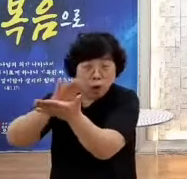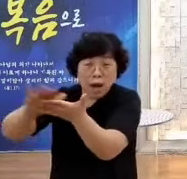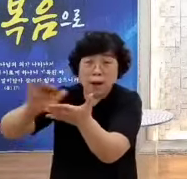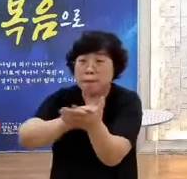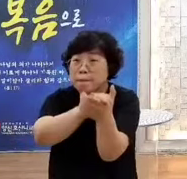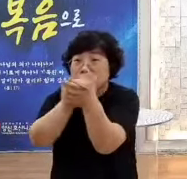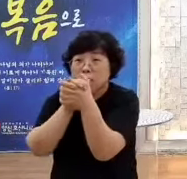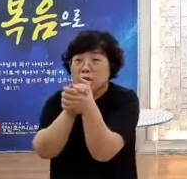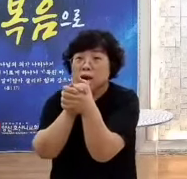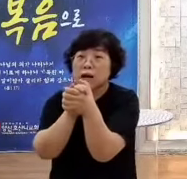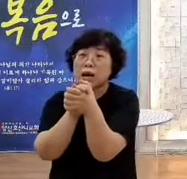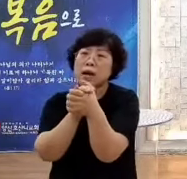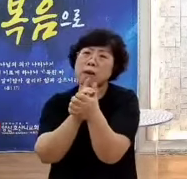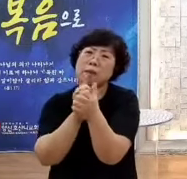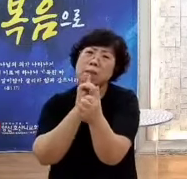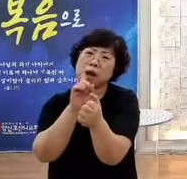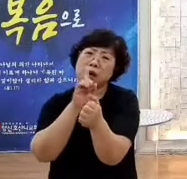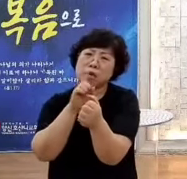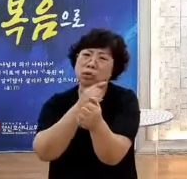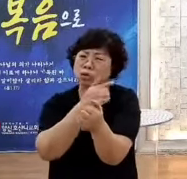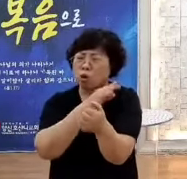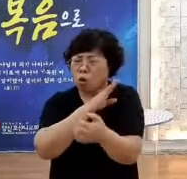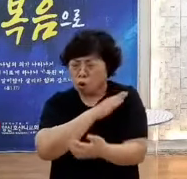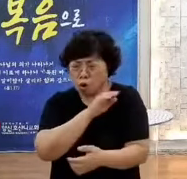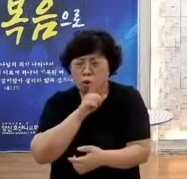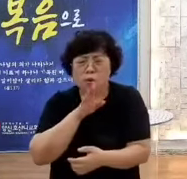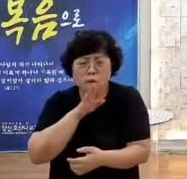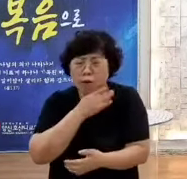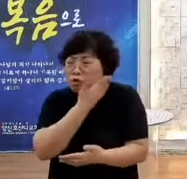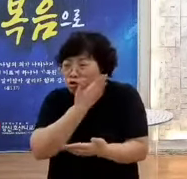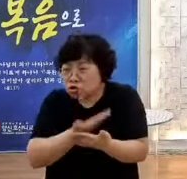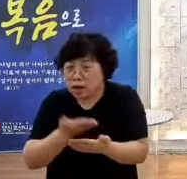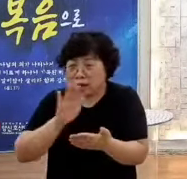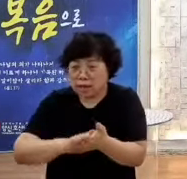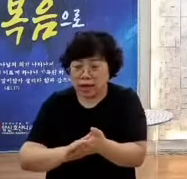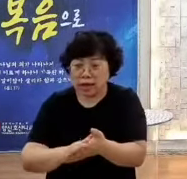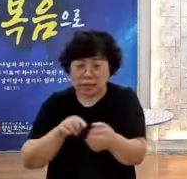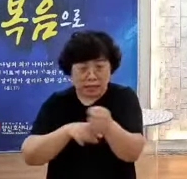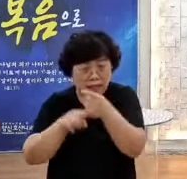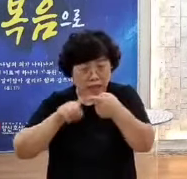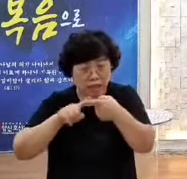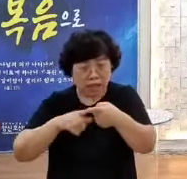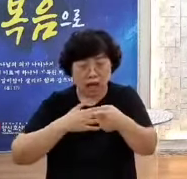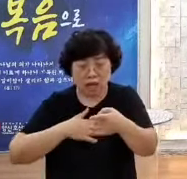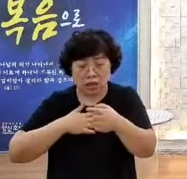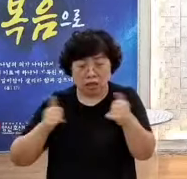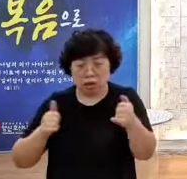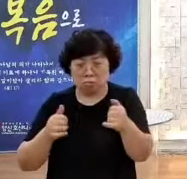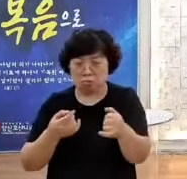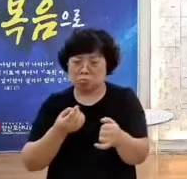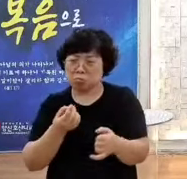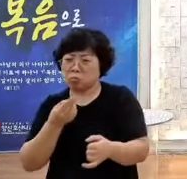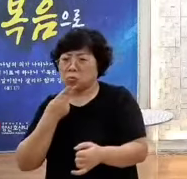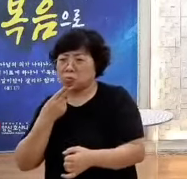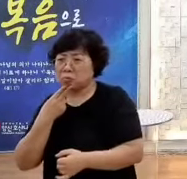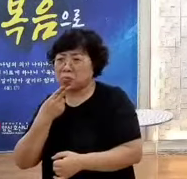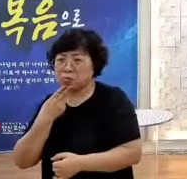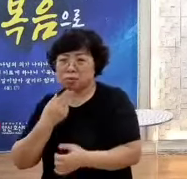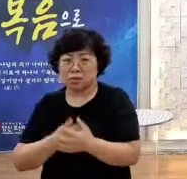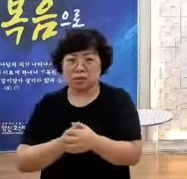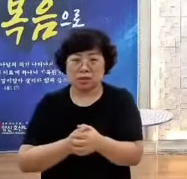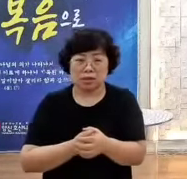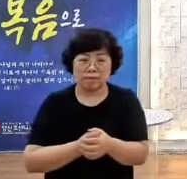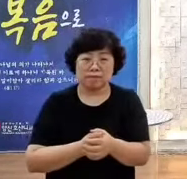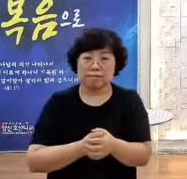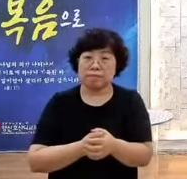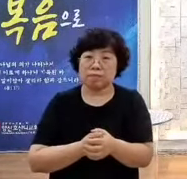어떤 말일까? 정말 중요한 말이에요. 오늘 사도 바울도 우리가 이 땅에서 천국 가는 거 말고 이 땅에서 누려야 할 복 중에 첫